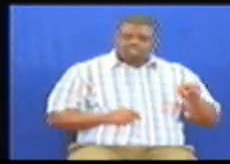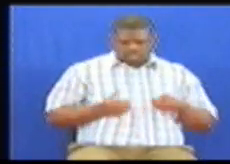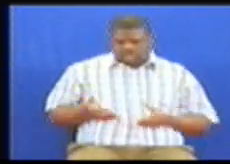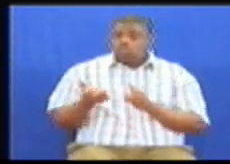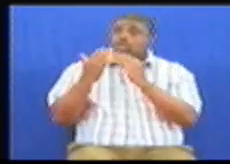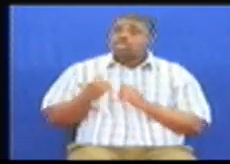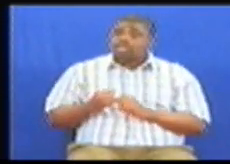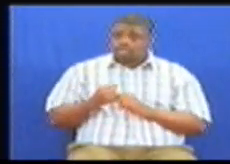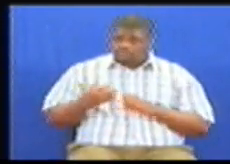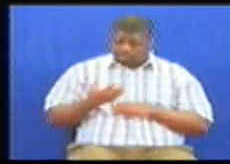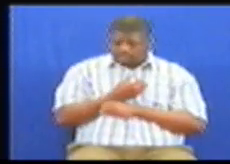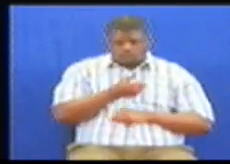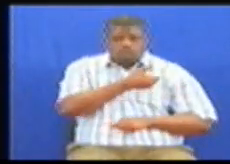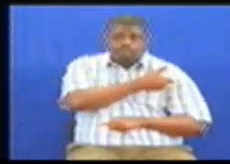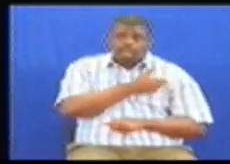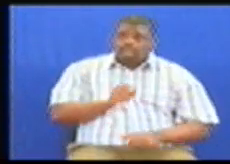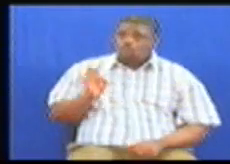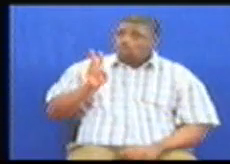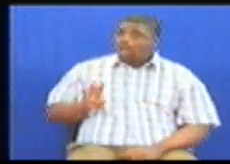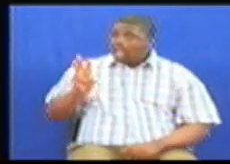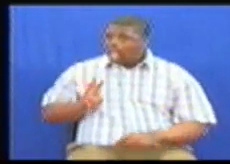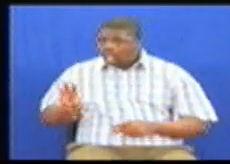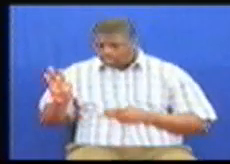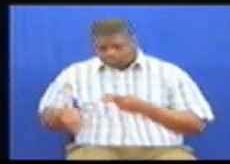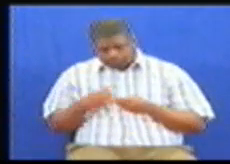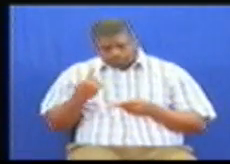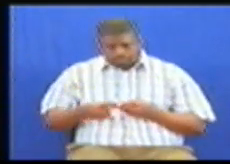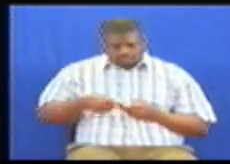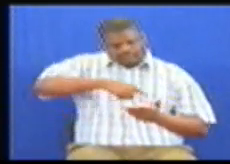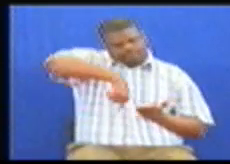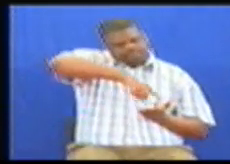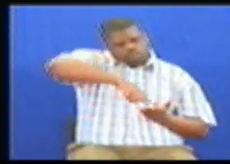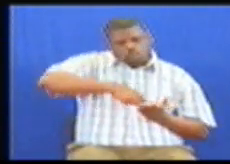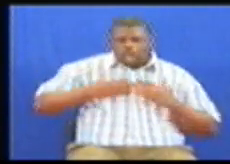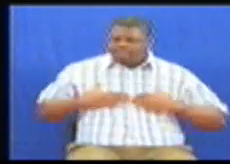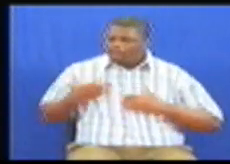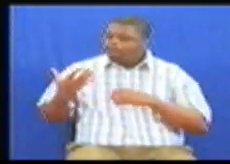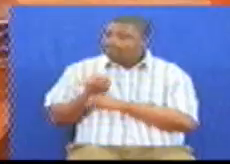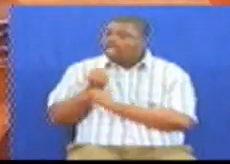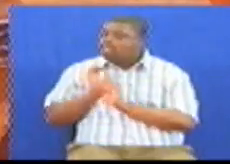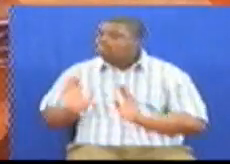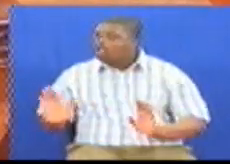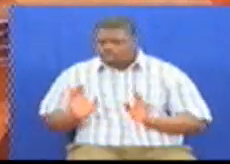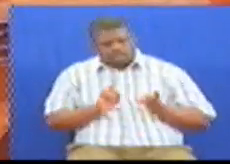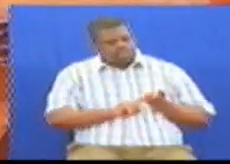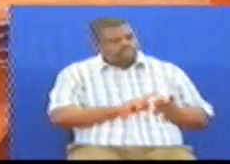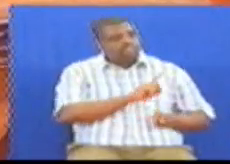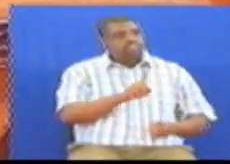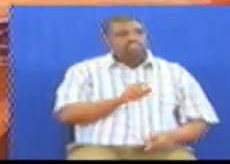umetuwezesha kupata hospitali ya wilaya, umetuwezesha kupata vituo vya afya, umetuwezesha kujenga